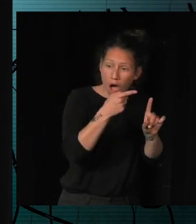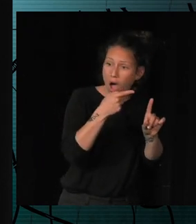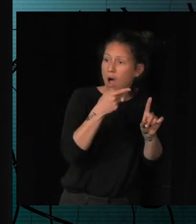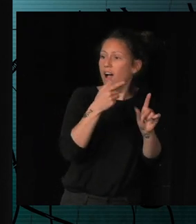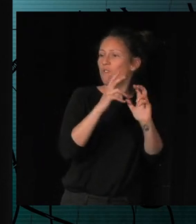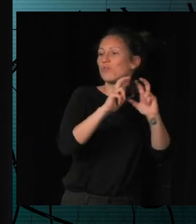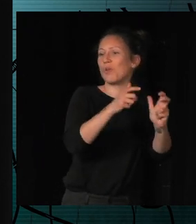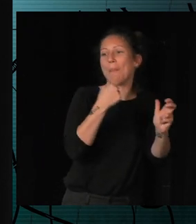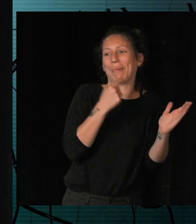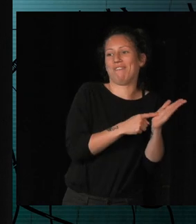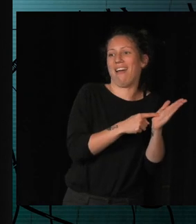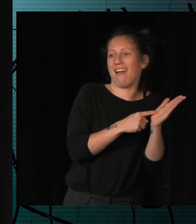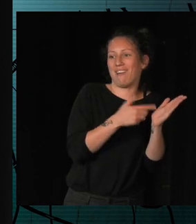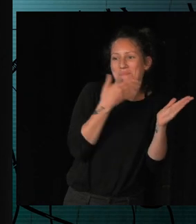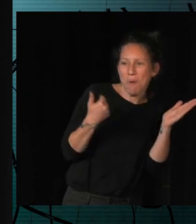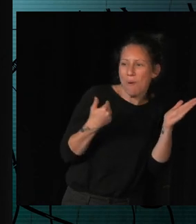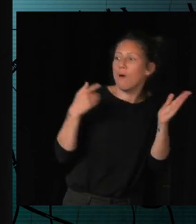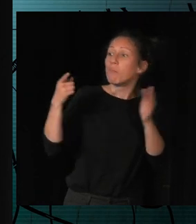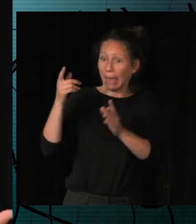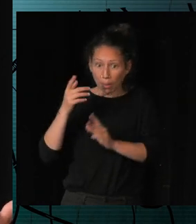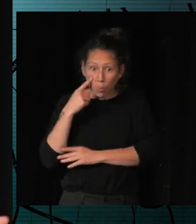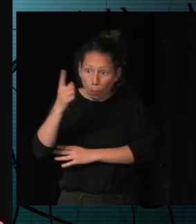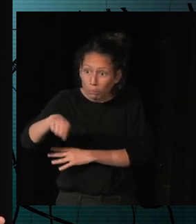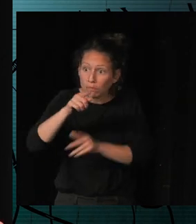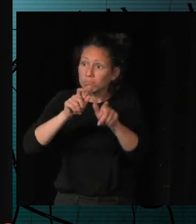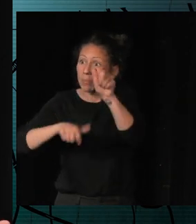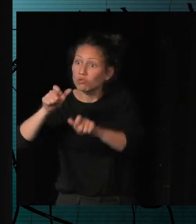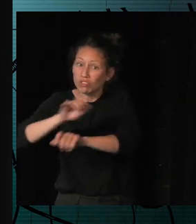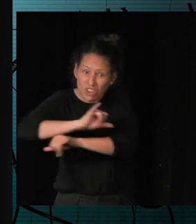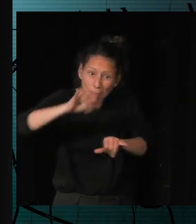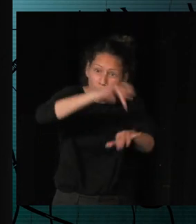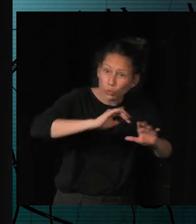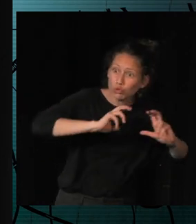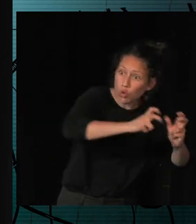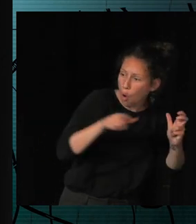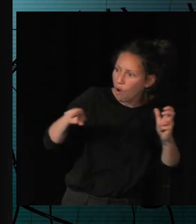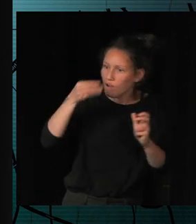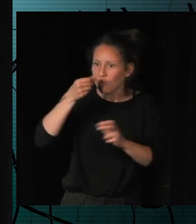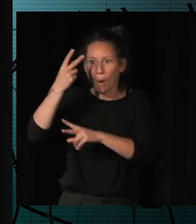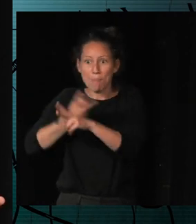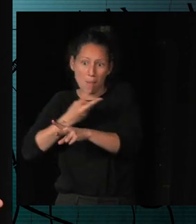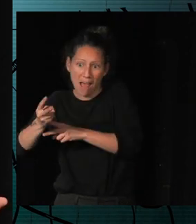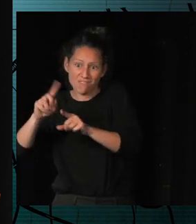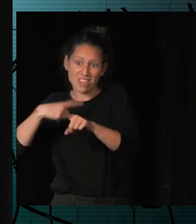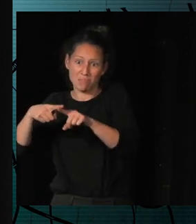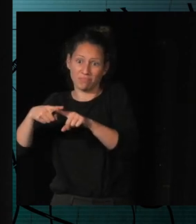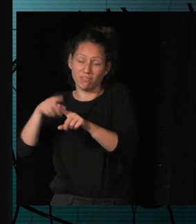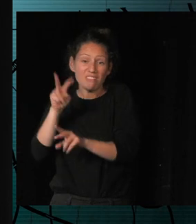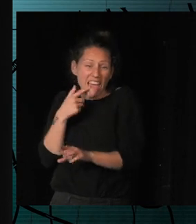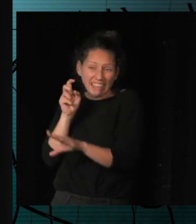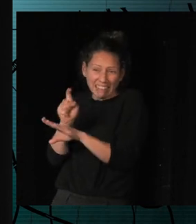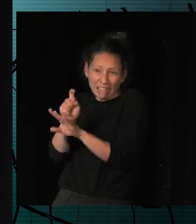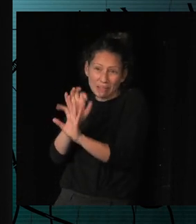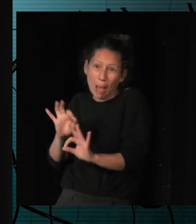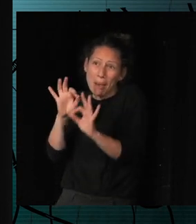ont pas fait le jeu et qui découvrent comme ça et qui peut-être ça va pousser à faire le jeu mais c'est j'ai pas trop de reproche mais en fait je sais pas le jeu est mieux alors